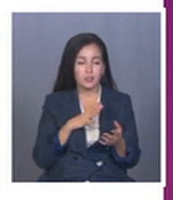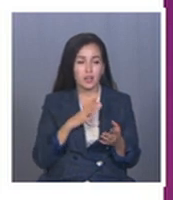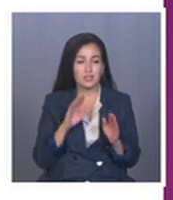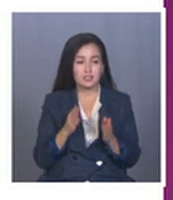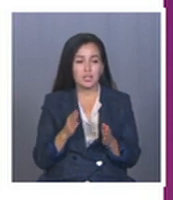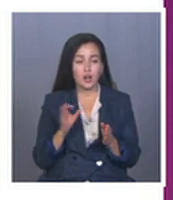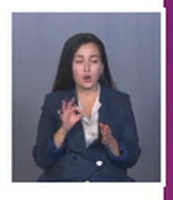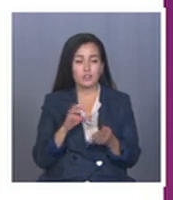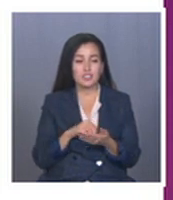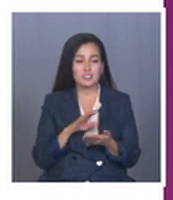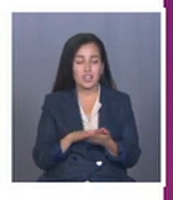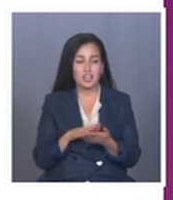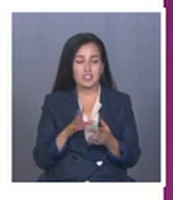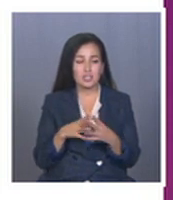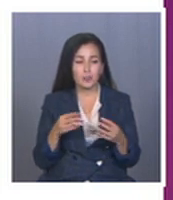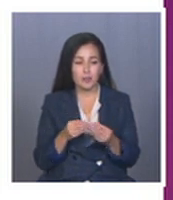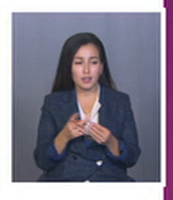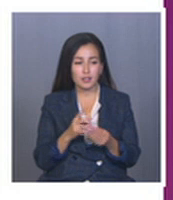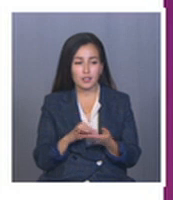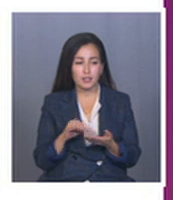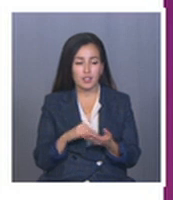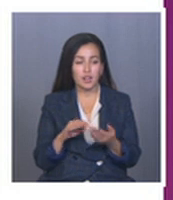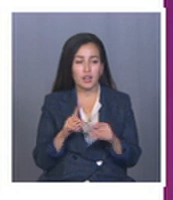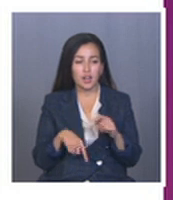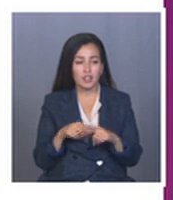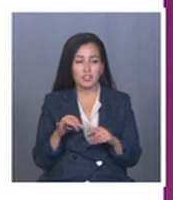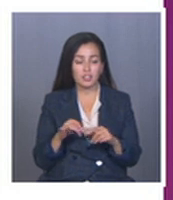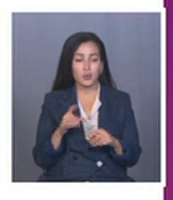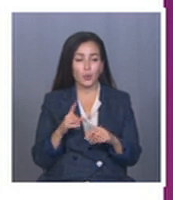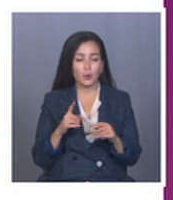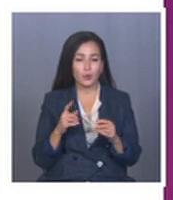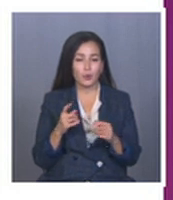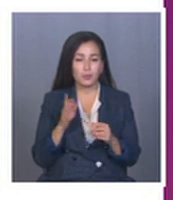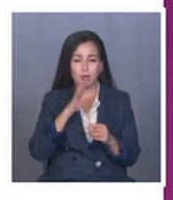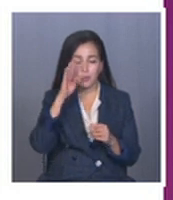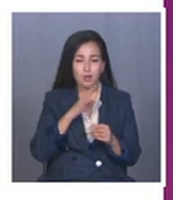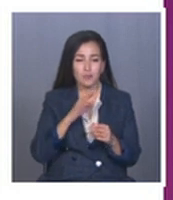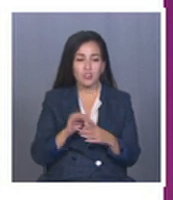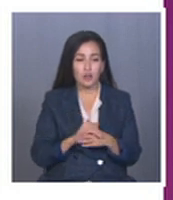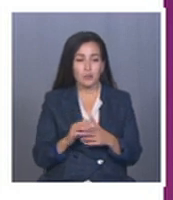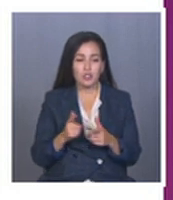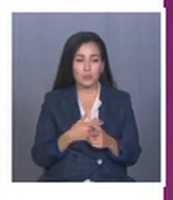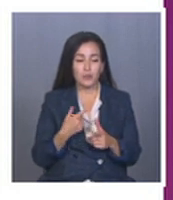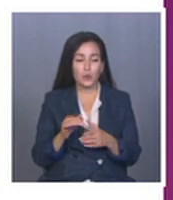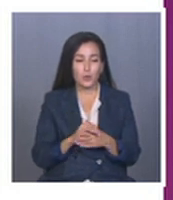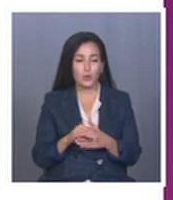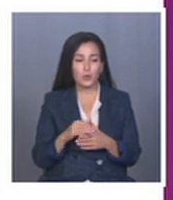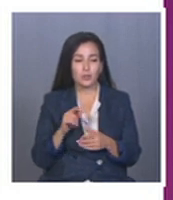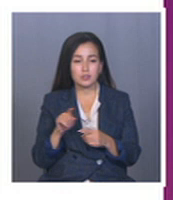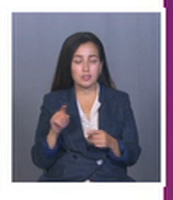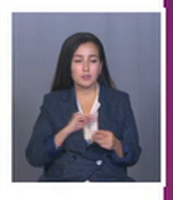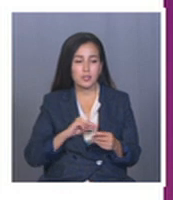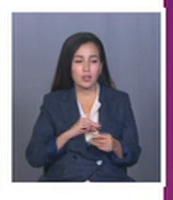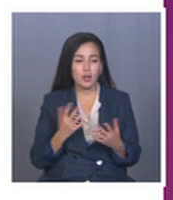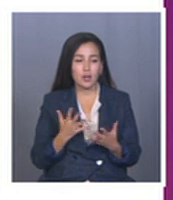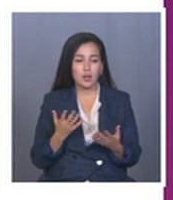составе семьи, родителях и ближайших родственниках, фамилия, имя, отчество, дата рождения, место работы,